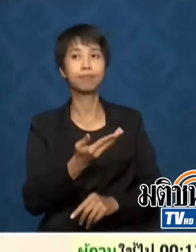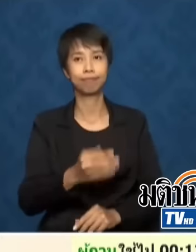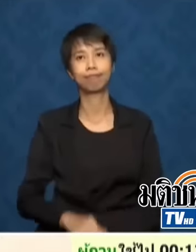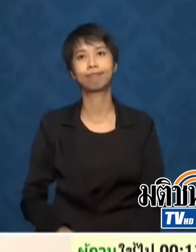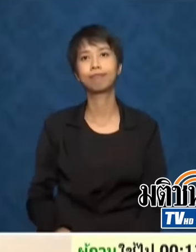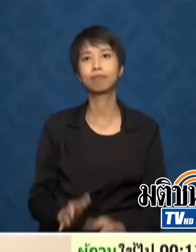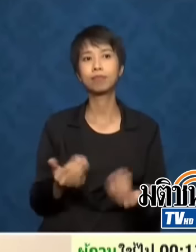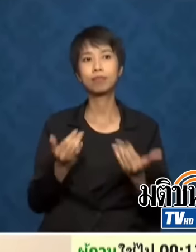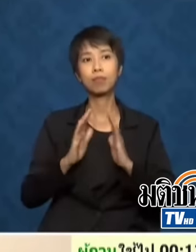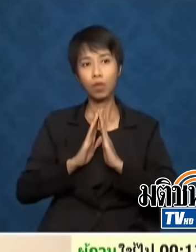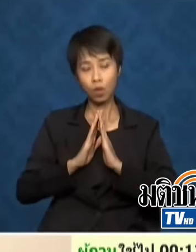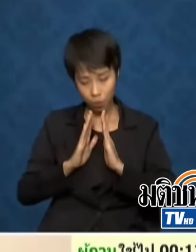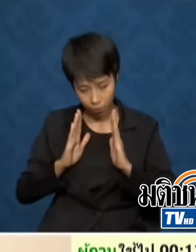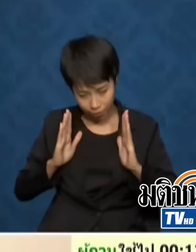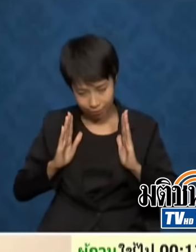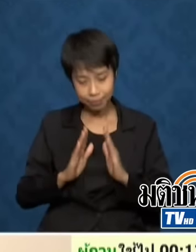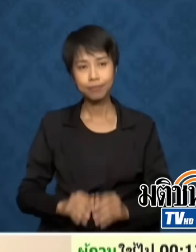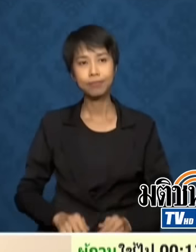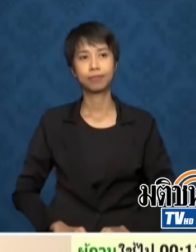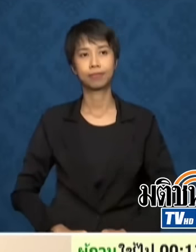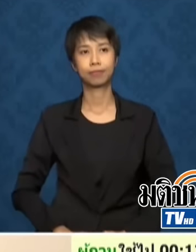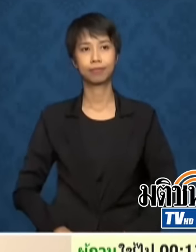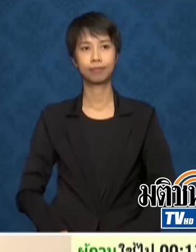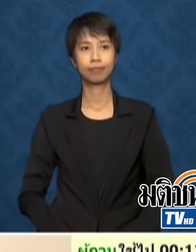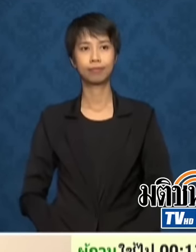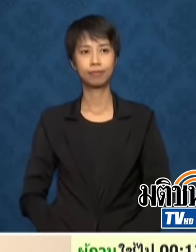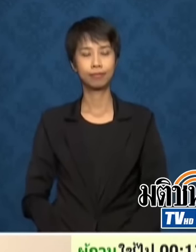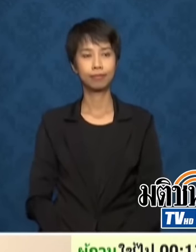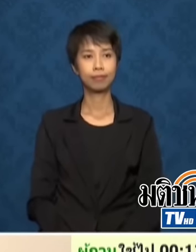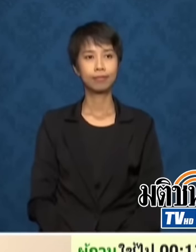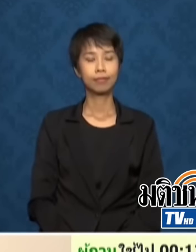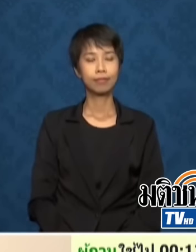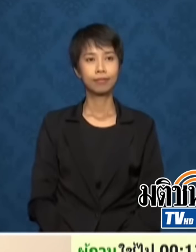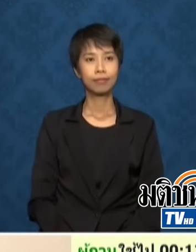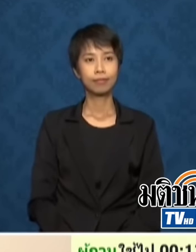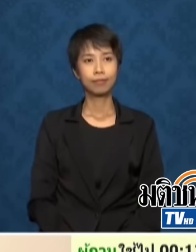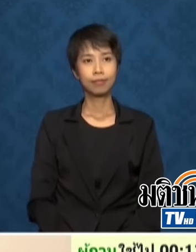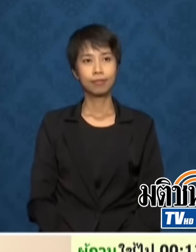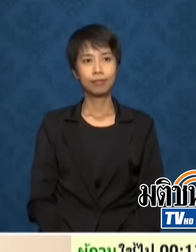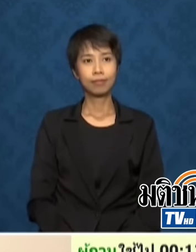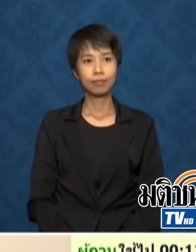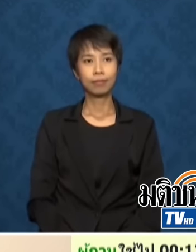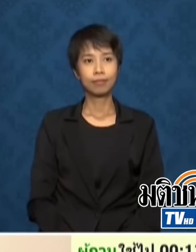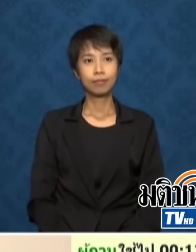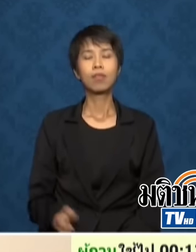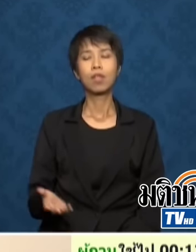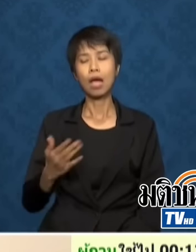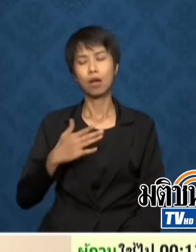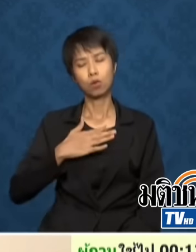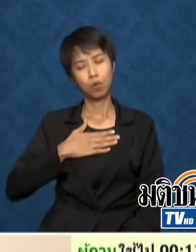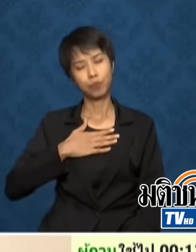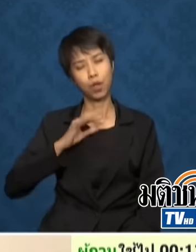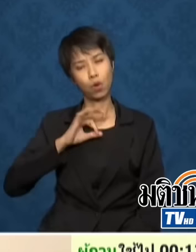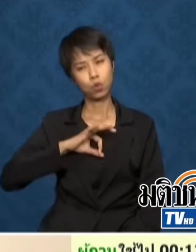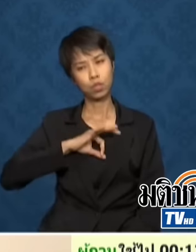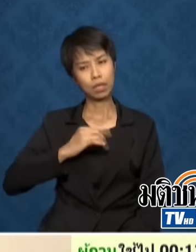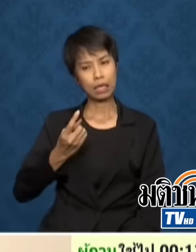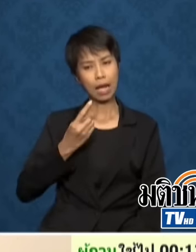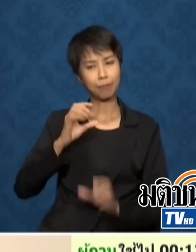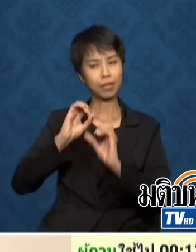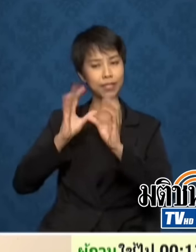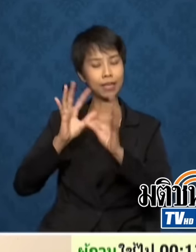ขอบคุณครับท่านประธานครับก็อาจจะมีคำรู้สึกจะไม่เคลียร์ก็คือประการ